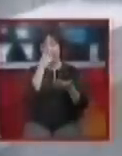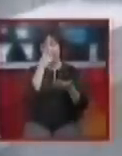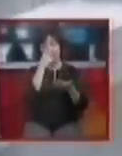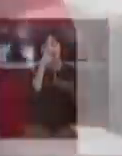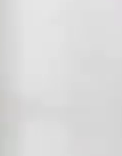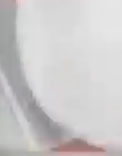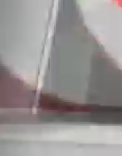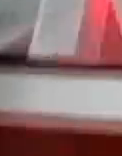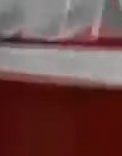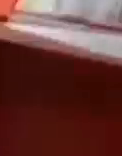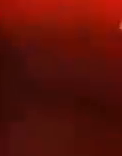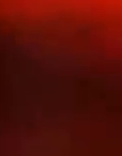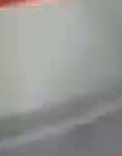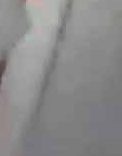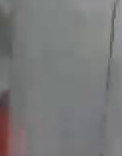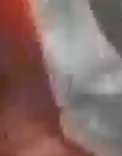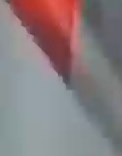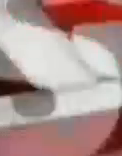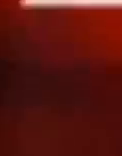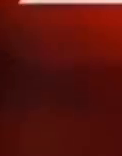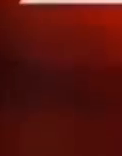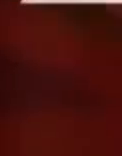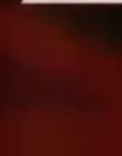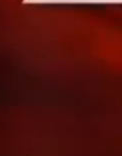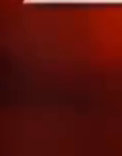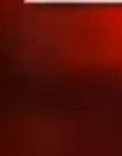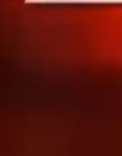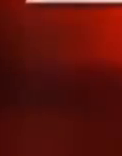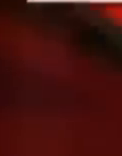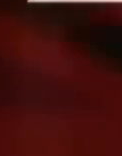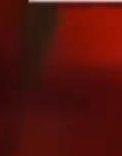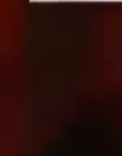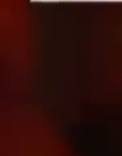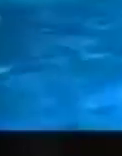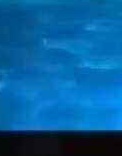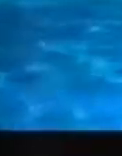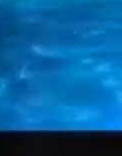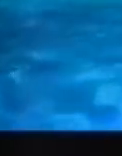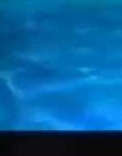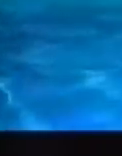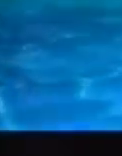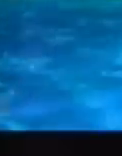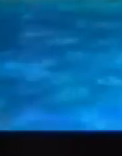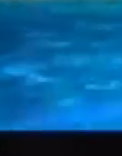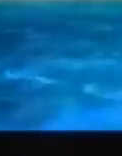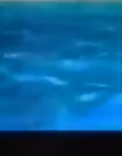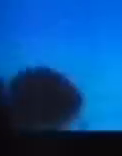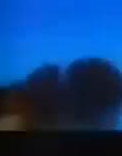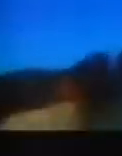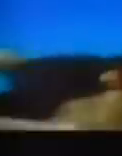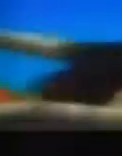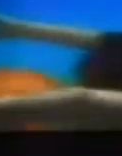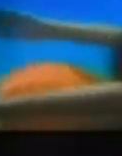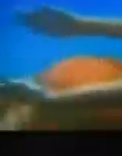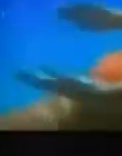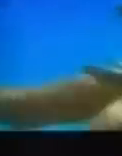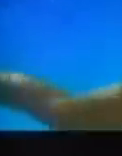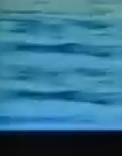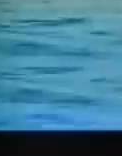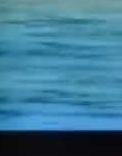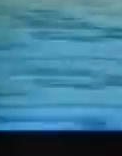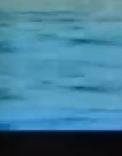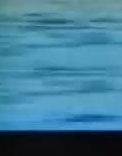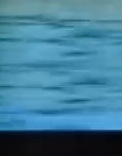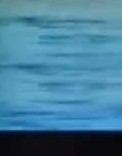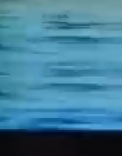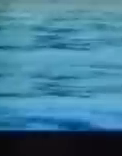alamin. Look around. There's so